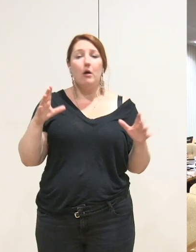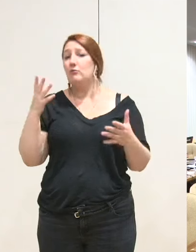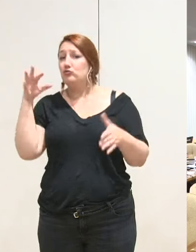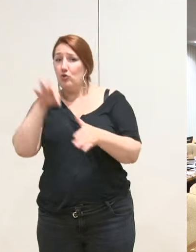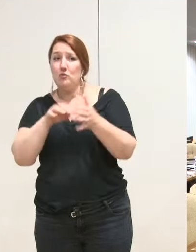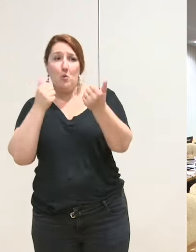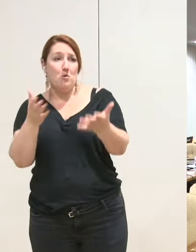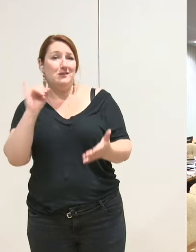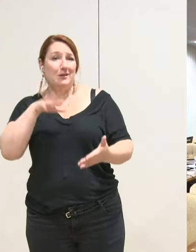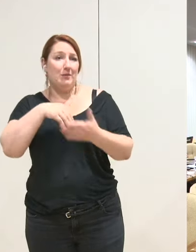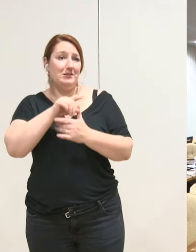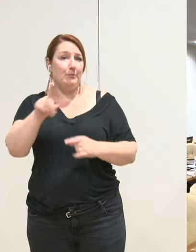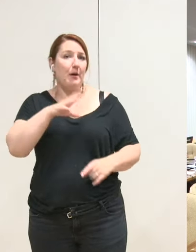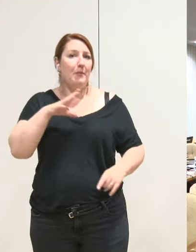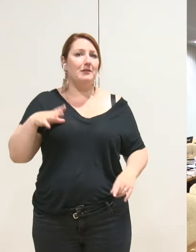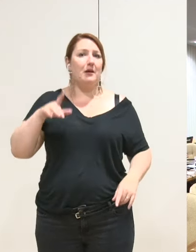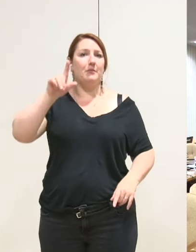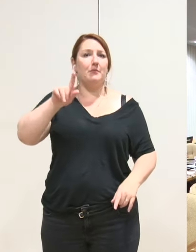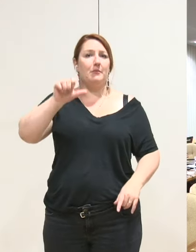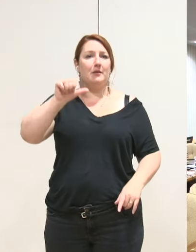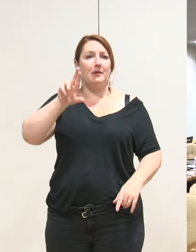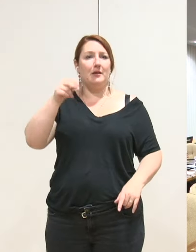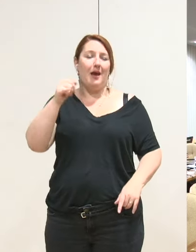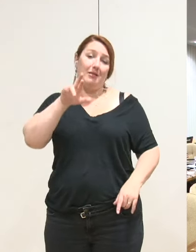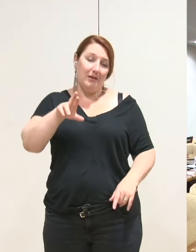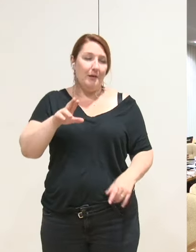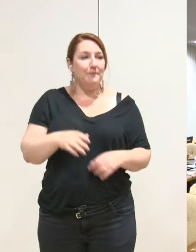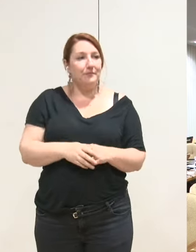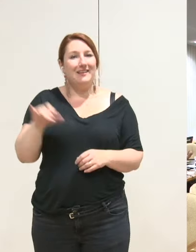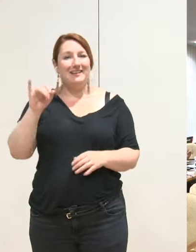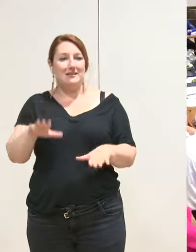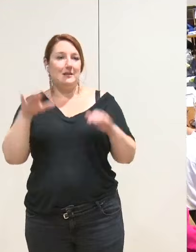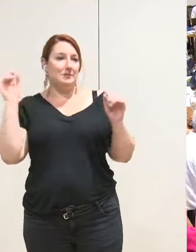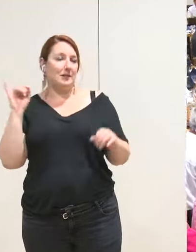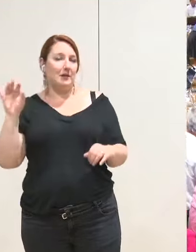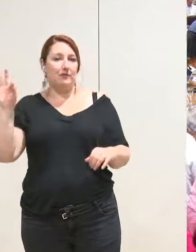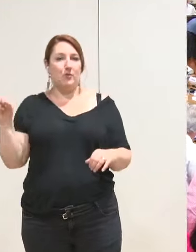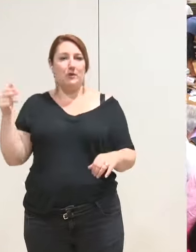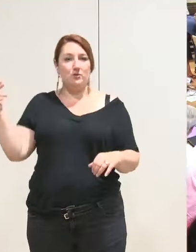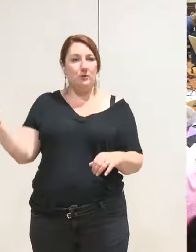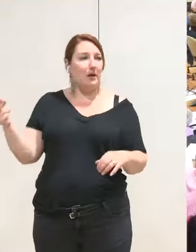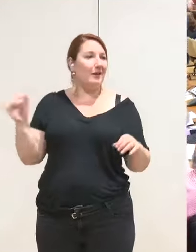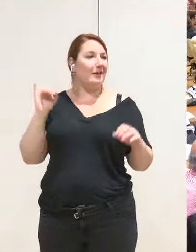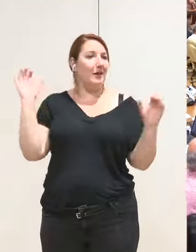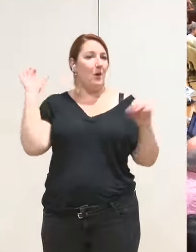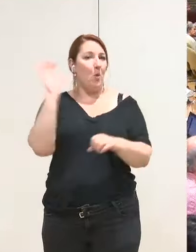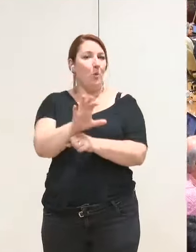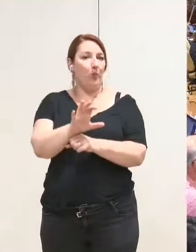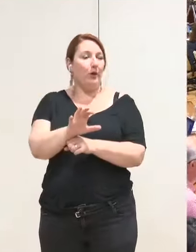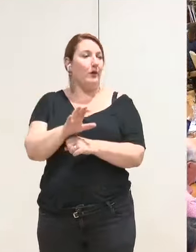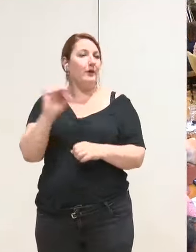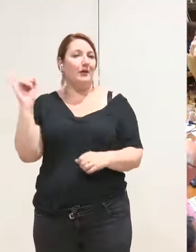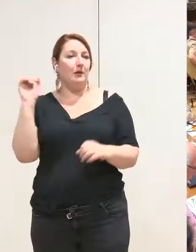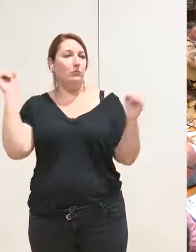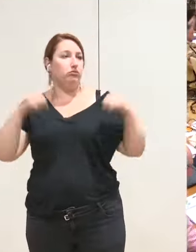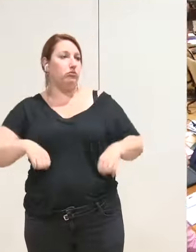vote madame Garnier qui s'abstient frond national qui est contre qui